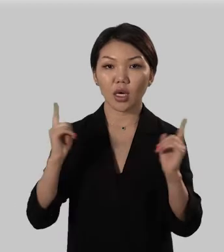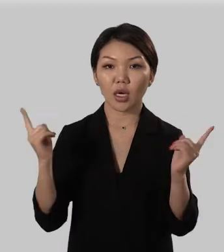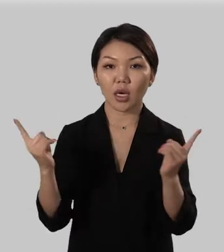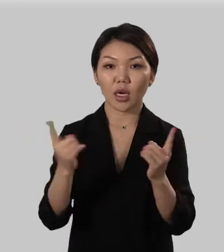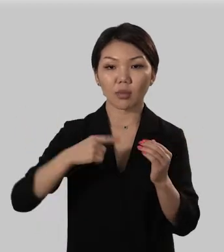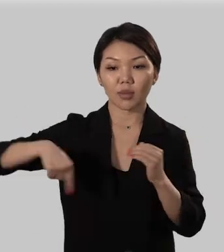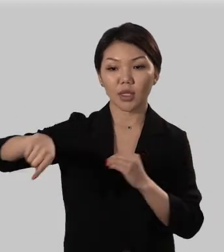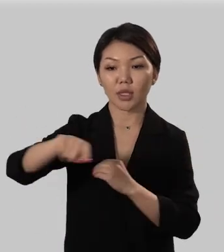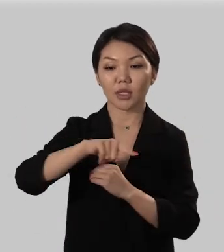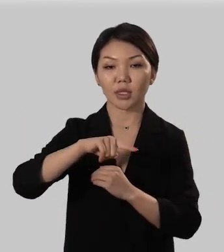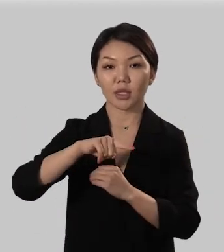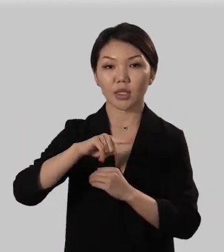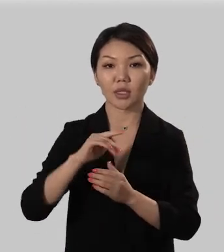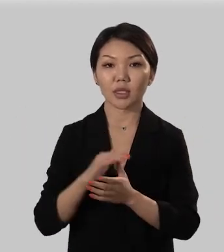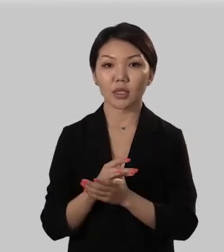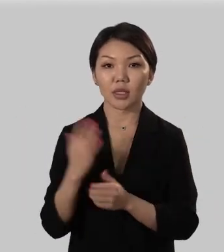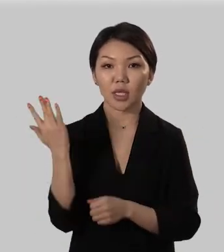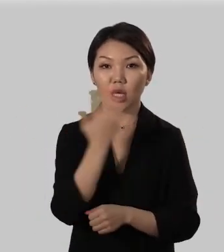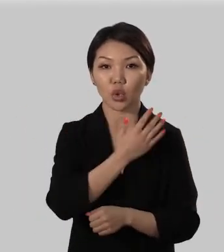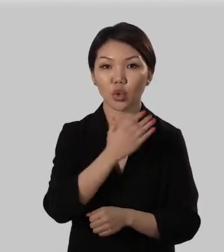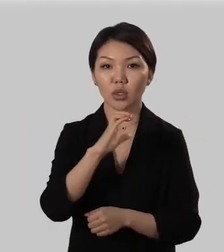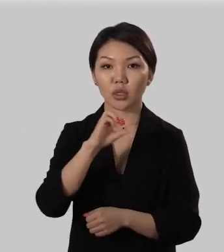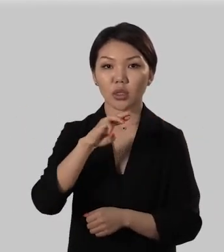стороной стороной